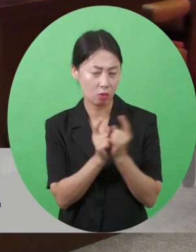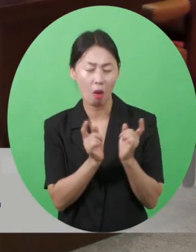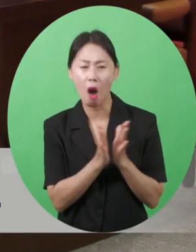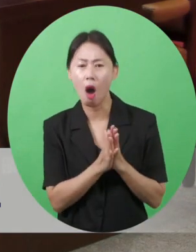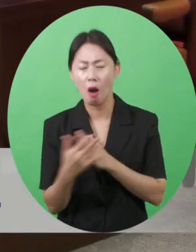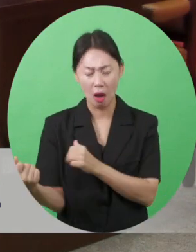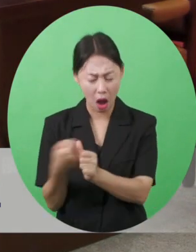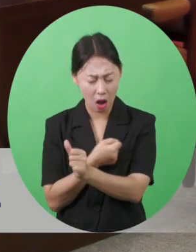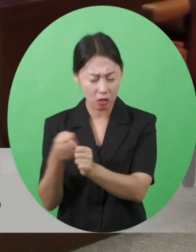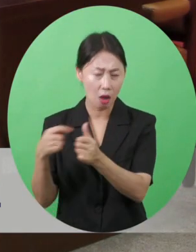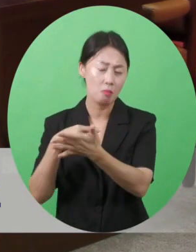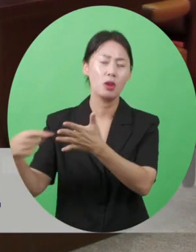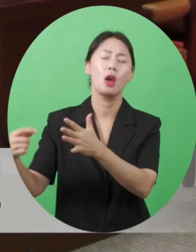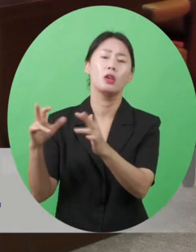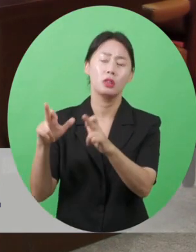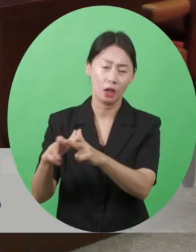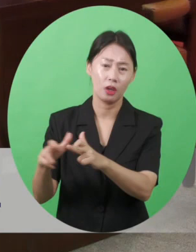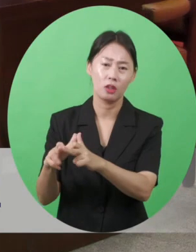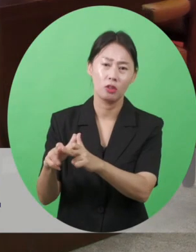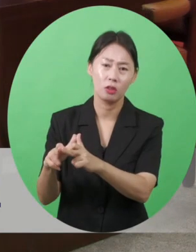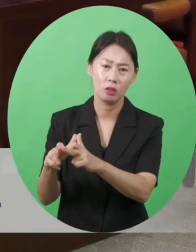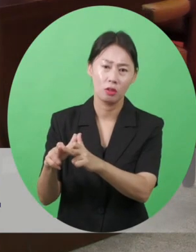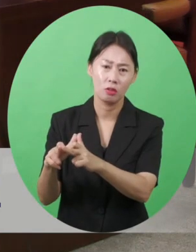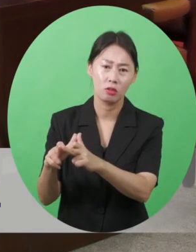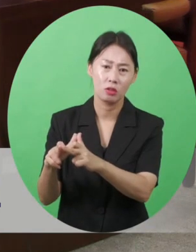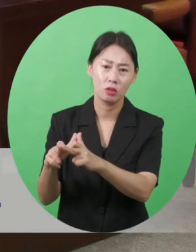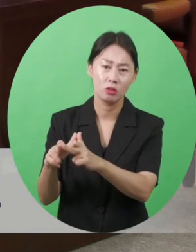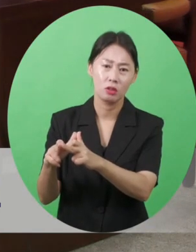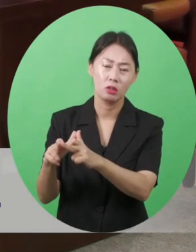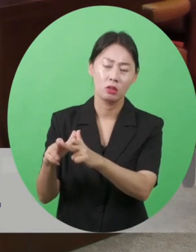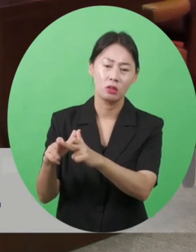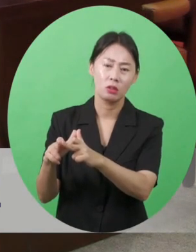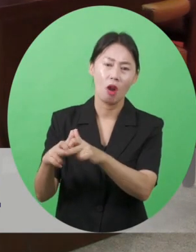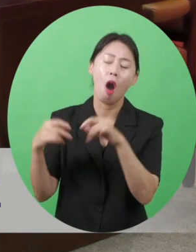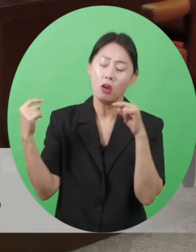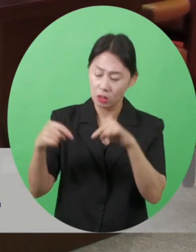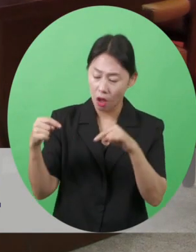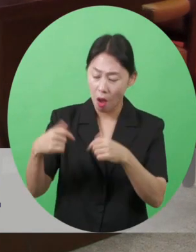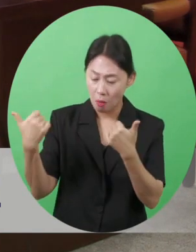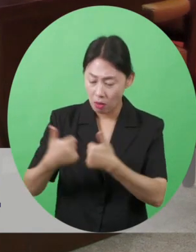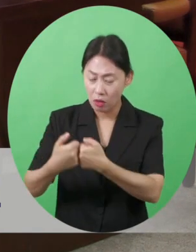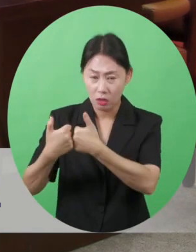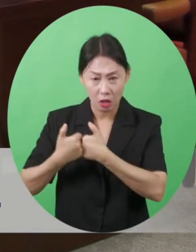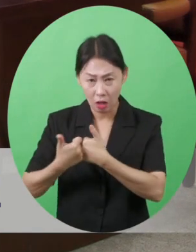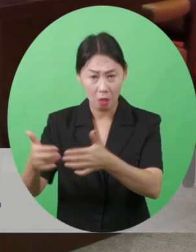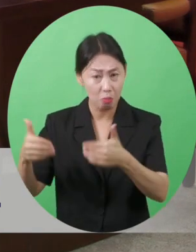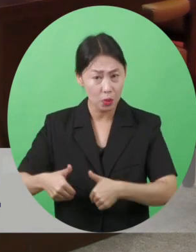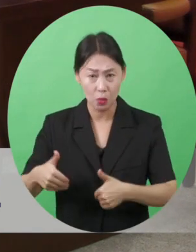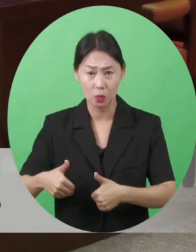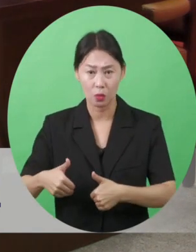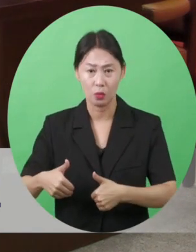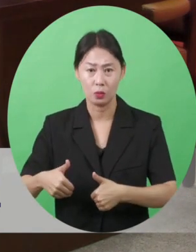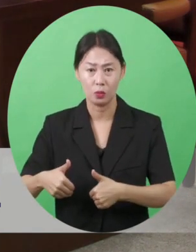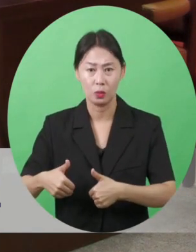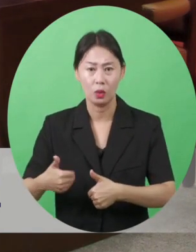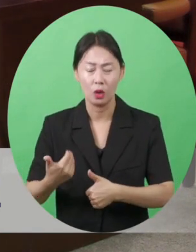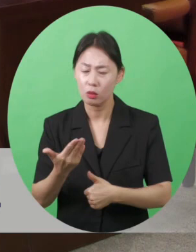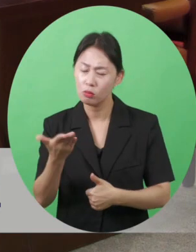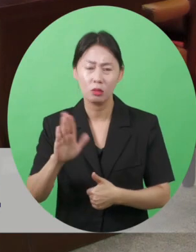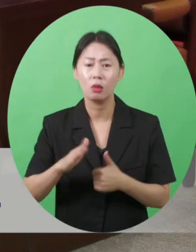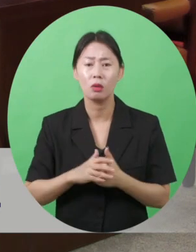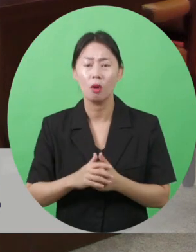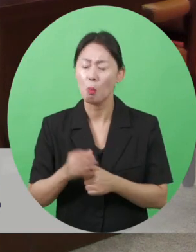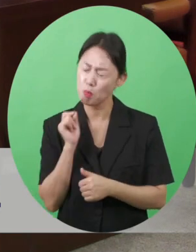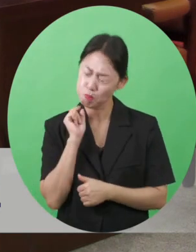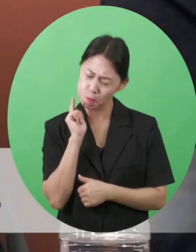직접적으로 학대 피해 장애인 분들이 실질적인 그 상담을 통한 지원을 받는 게 많이 어려운